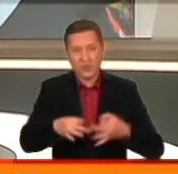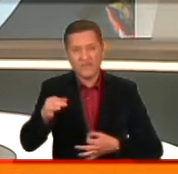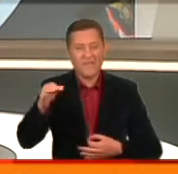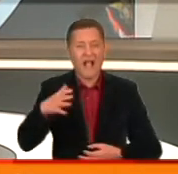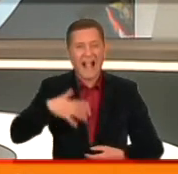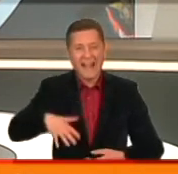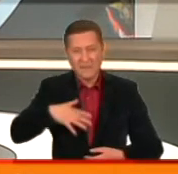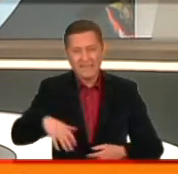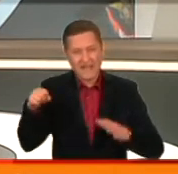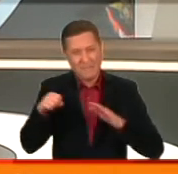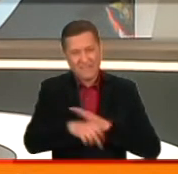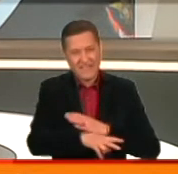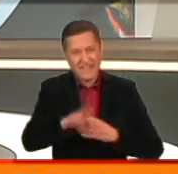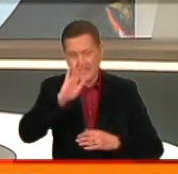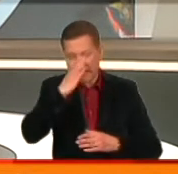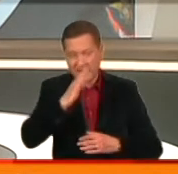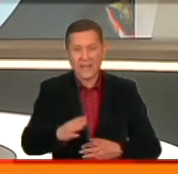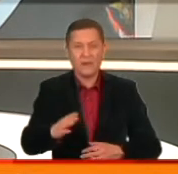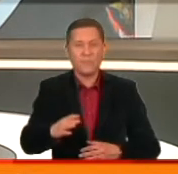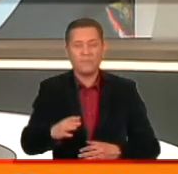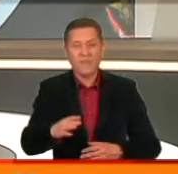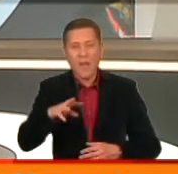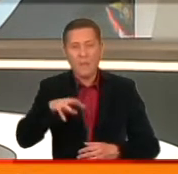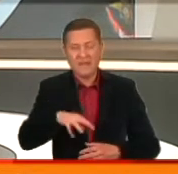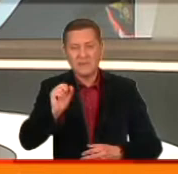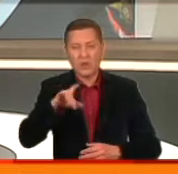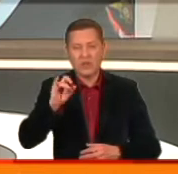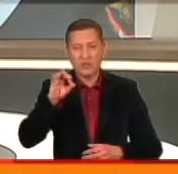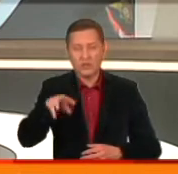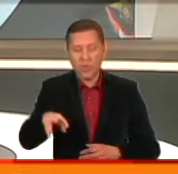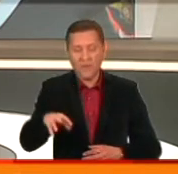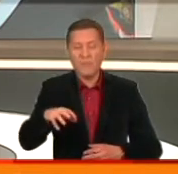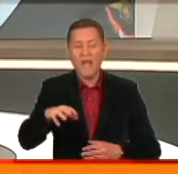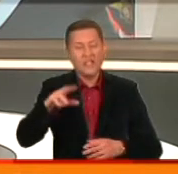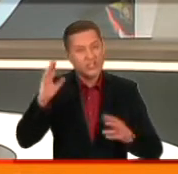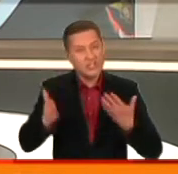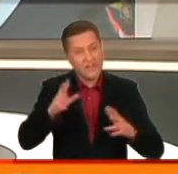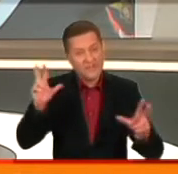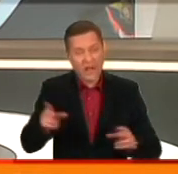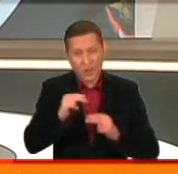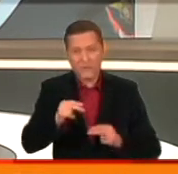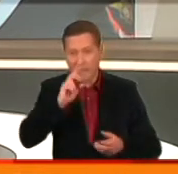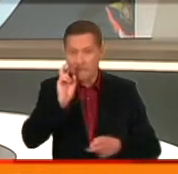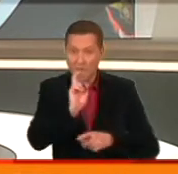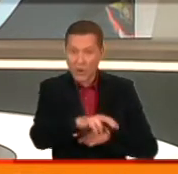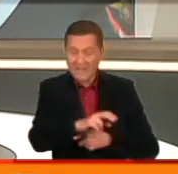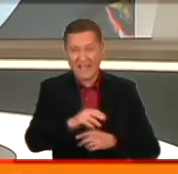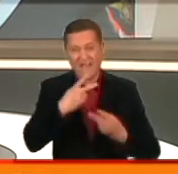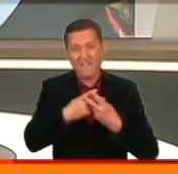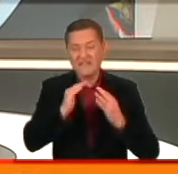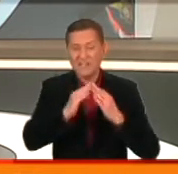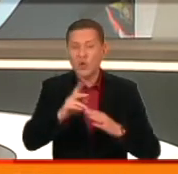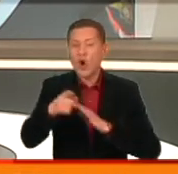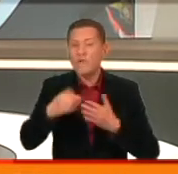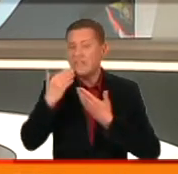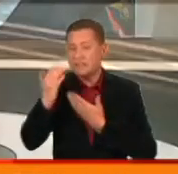дезертиром Максимом Одинцовим і членами екіпажу судна «Норд». Чи вдалося російській уповноваженій пройти в СІЗО, дізнаємося від Ольги